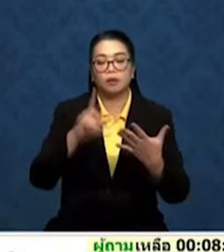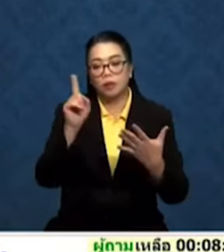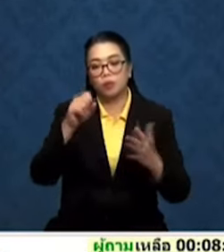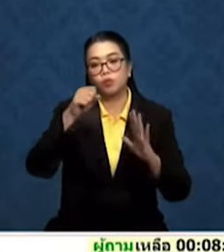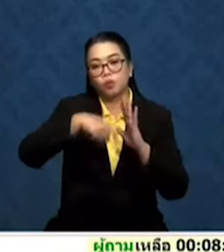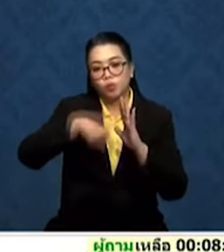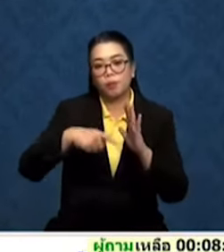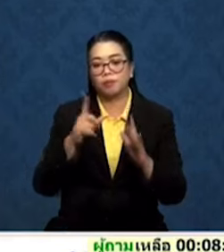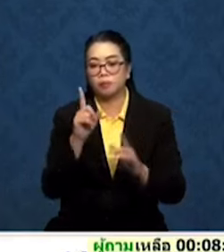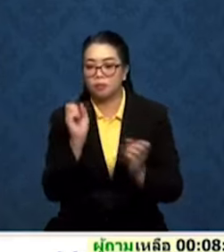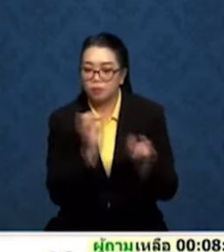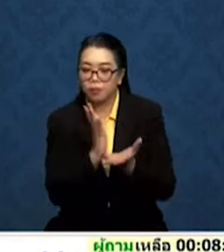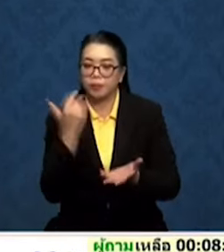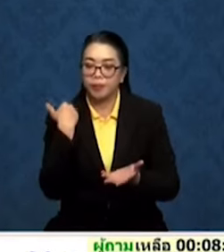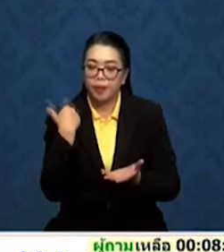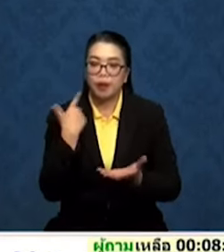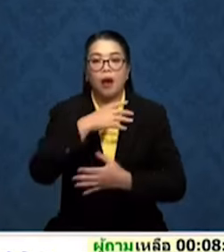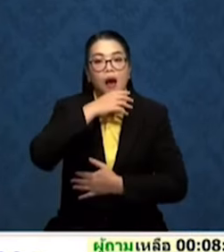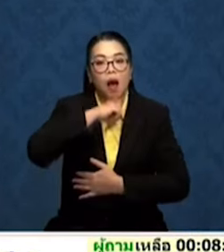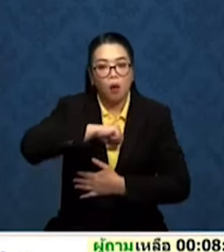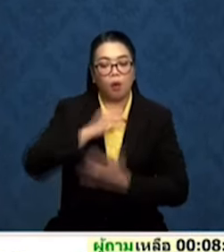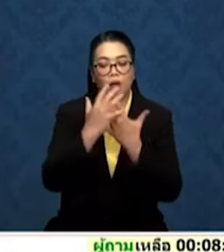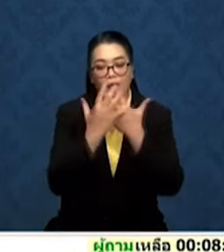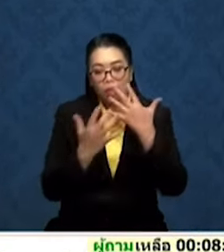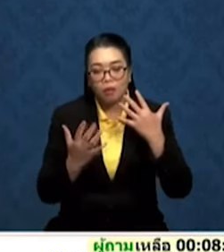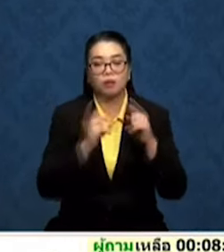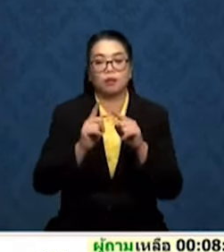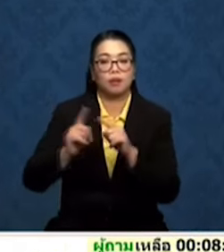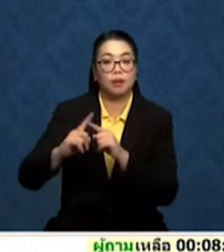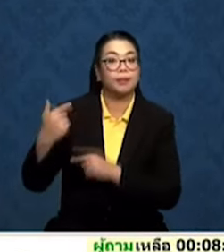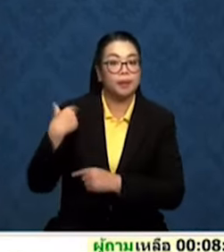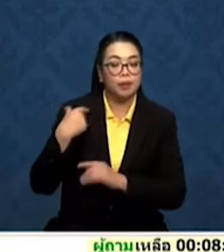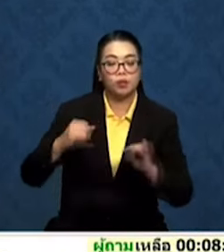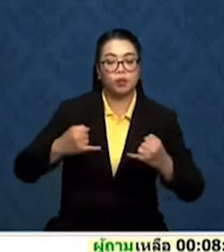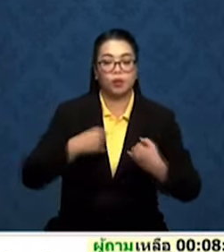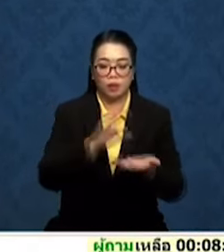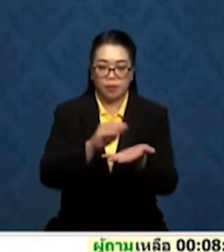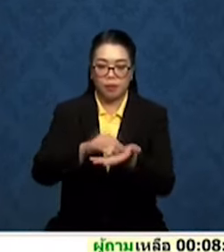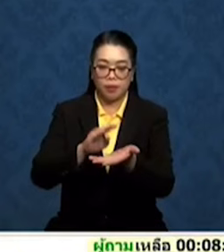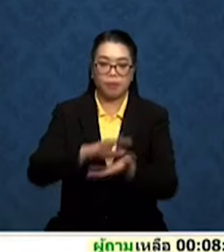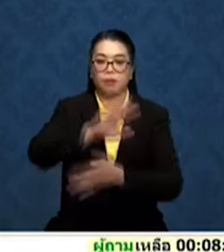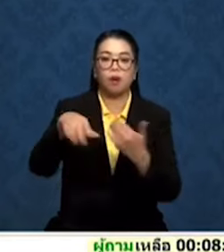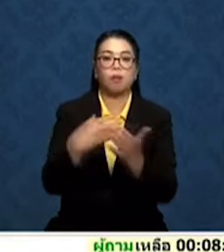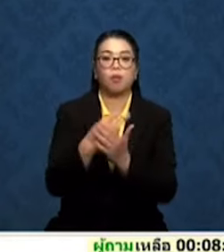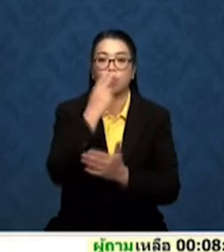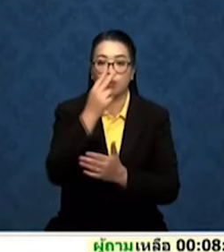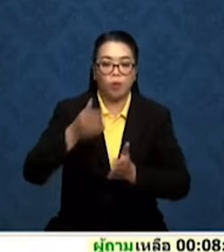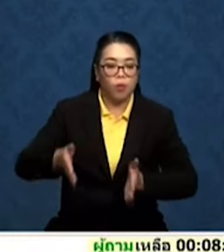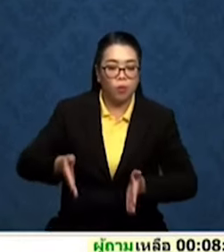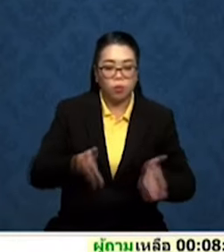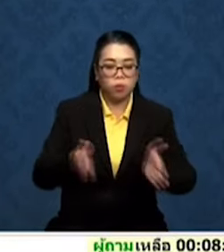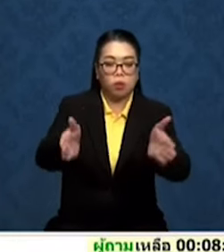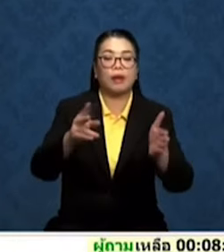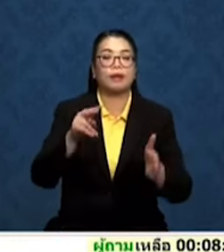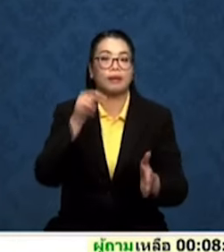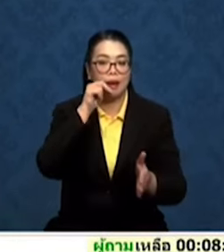หายไหมนะครับแล้วก็ให้พนักงานนะครับให้เจ้าหน้าที่ของกรมชลประทานทุกคนนะครับช่วงนี้ไม่มี